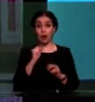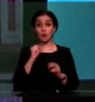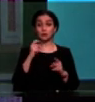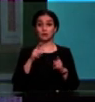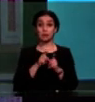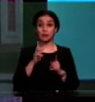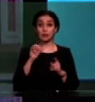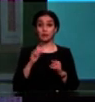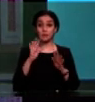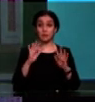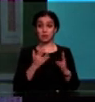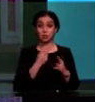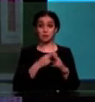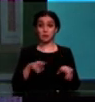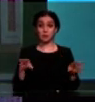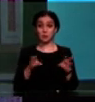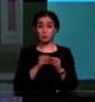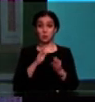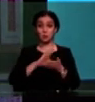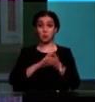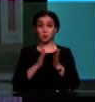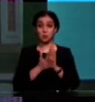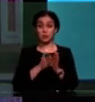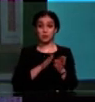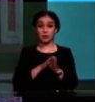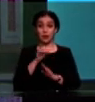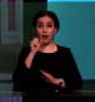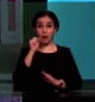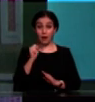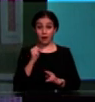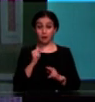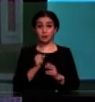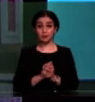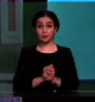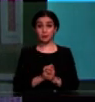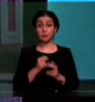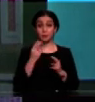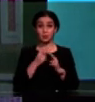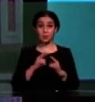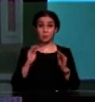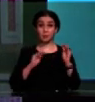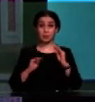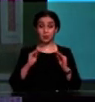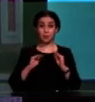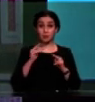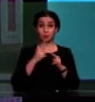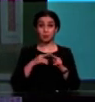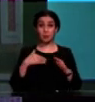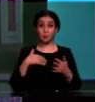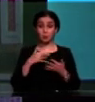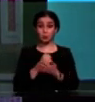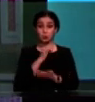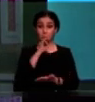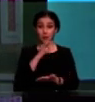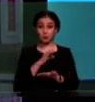на вероятность события Б при условии выполнения А, то есть на условную вероятность. Подставляя значение, мы получаем